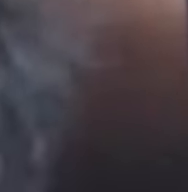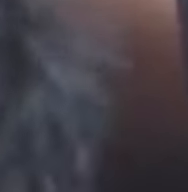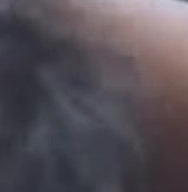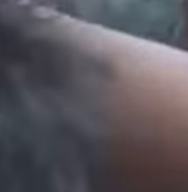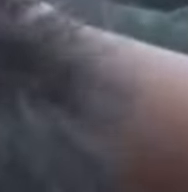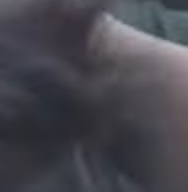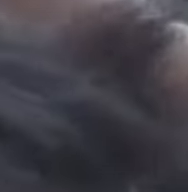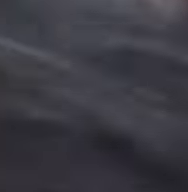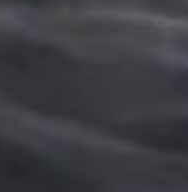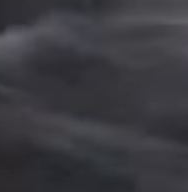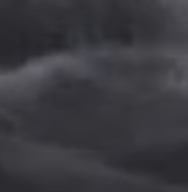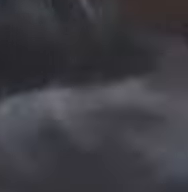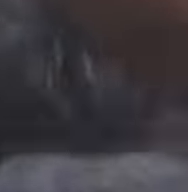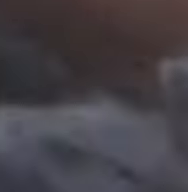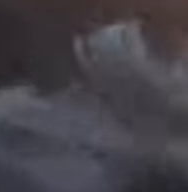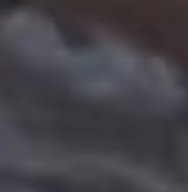Rakabuming Raka.